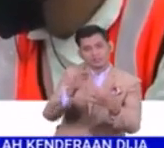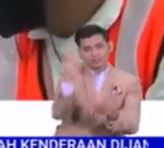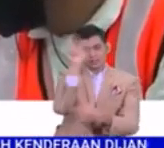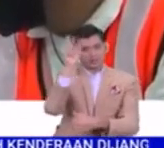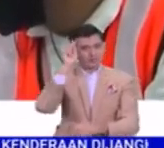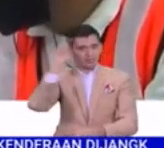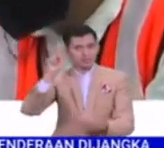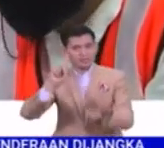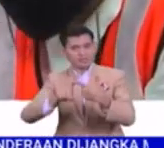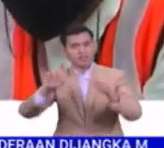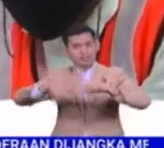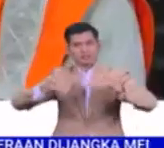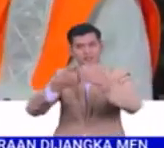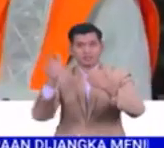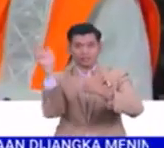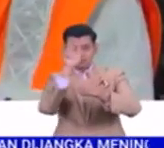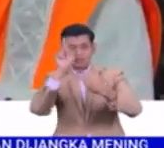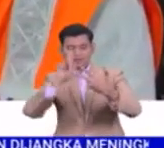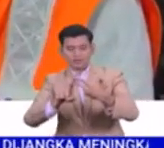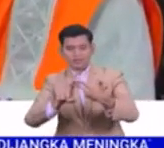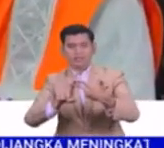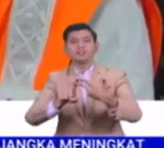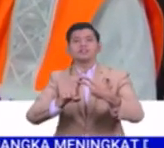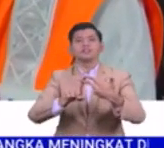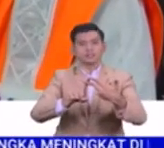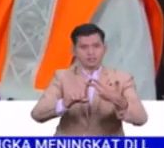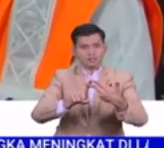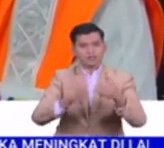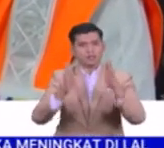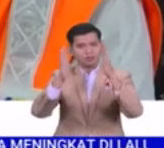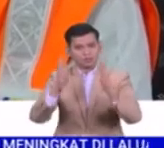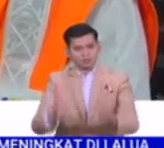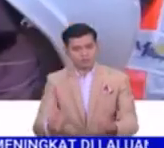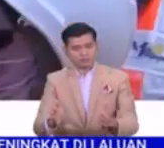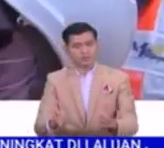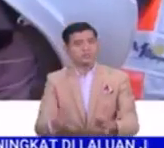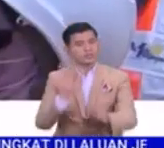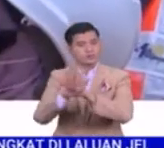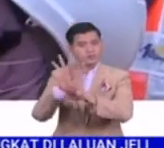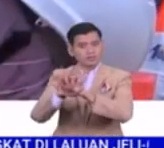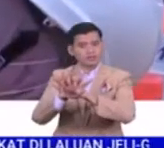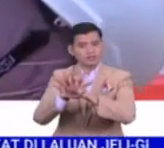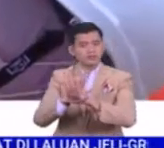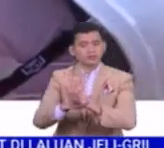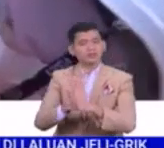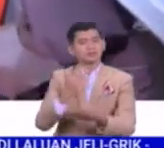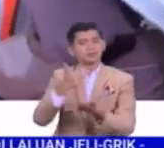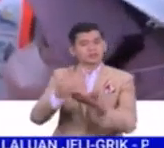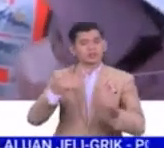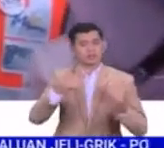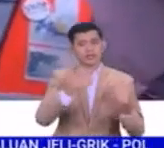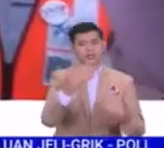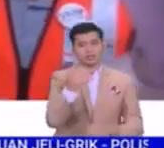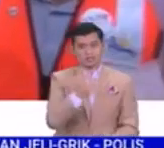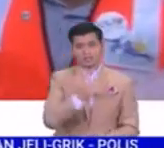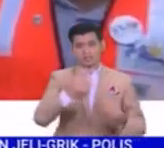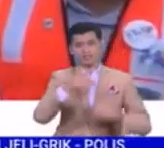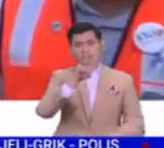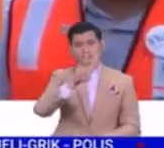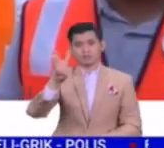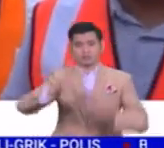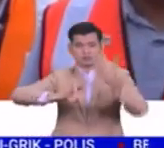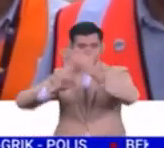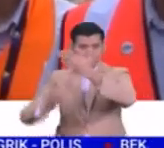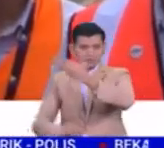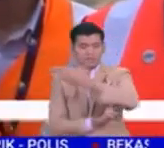negeri, agensi-agensi kerajaan persekutuan serta penduduk terlibat. Kita ada 26 jambatan,